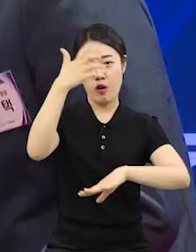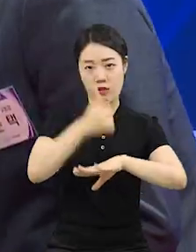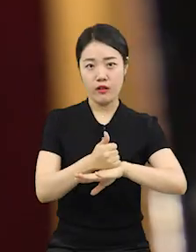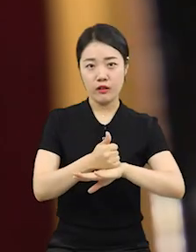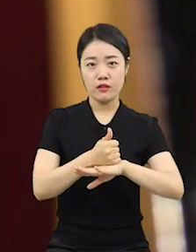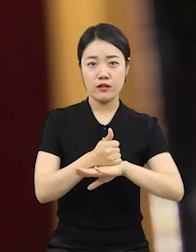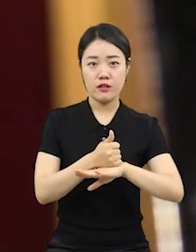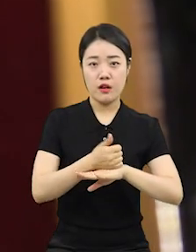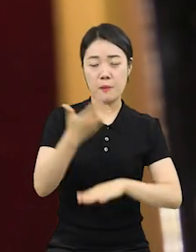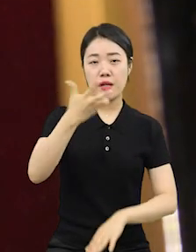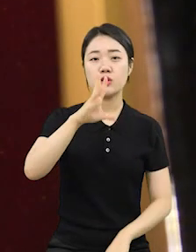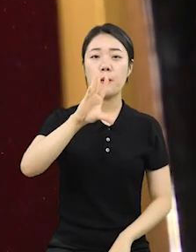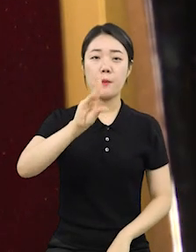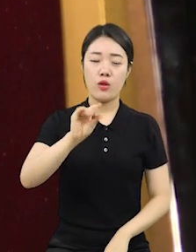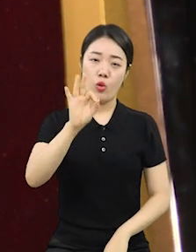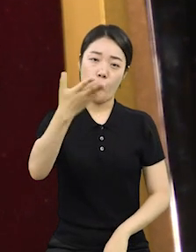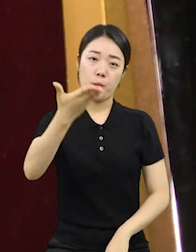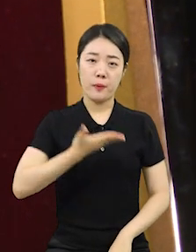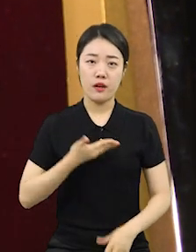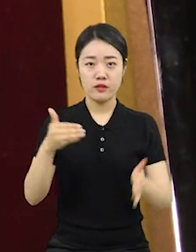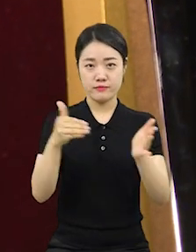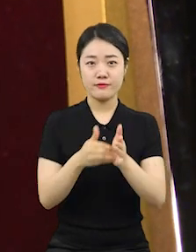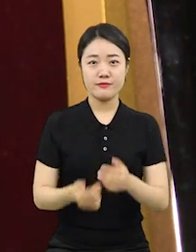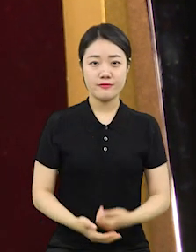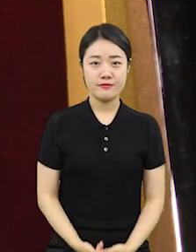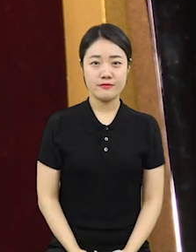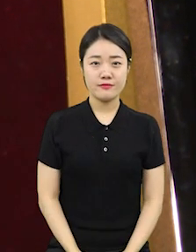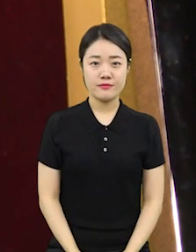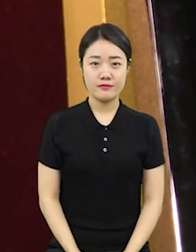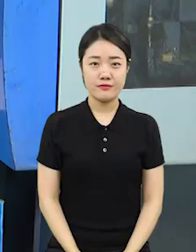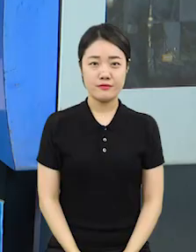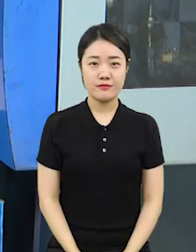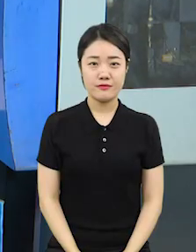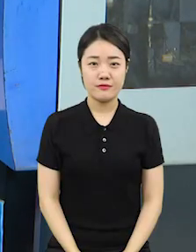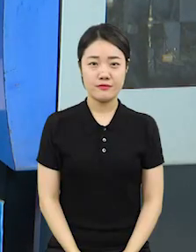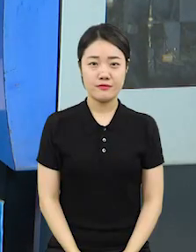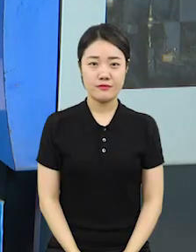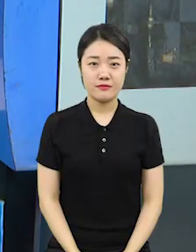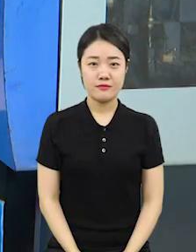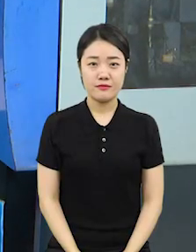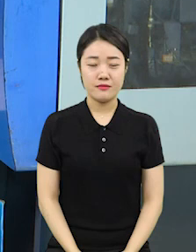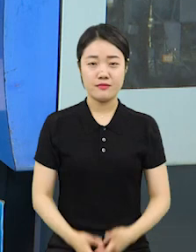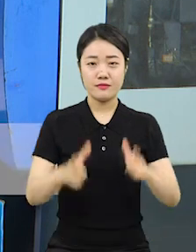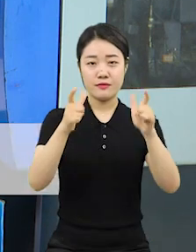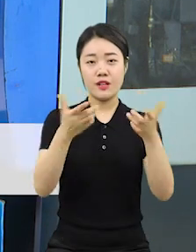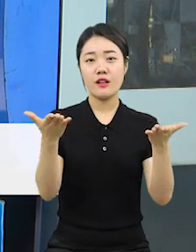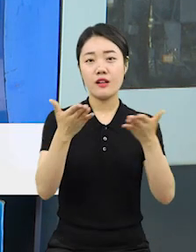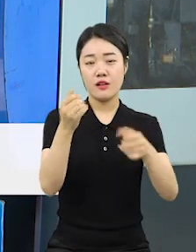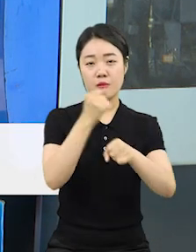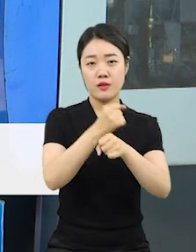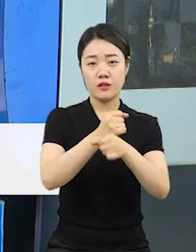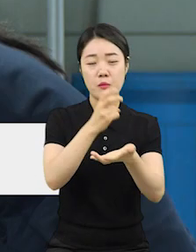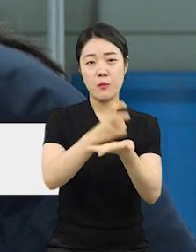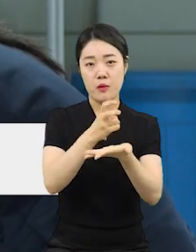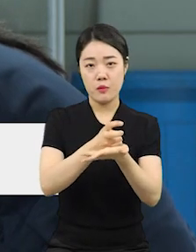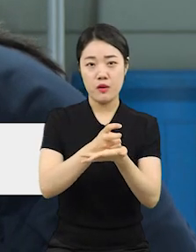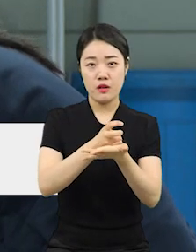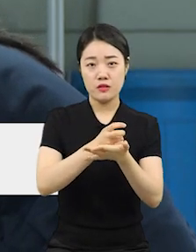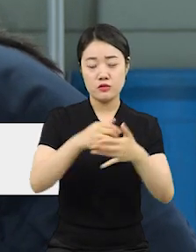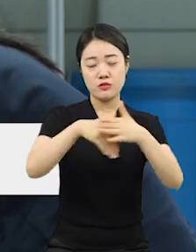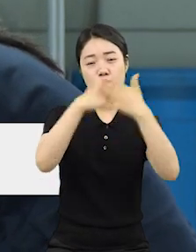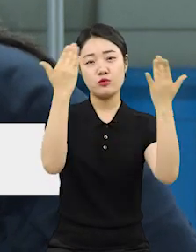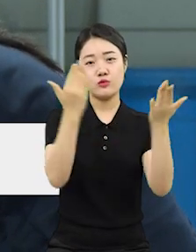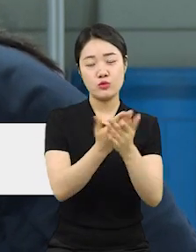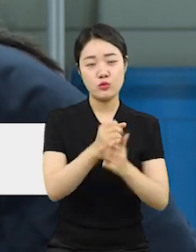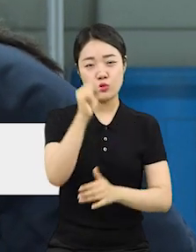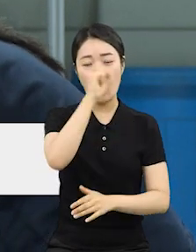결과로 8천만 원의 재정적인 인센티브를 받게 됐습니다. 구는 일자리 창출 정책에서 전반적으로